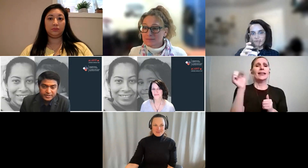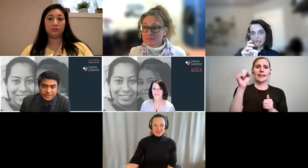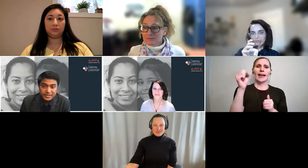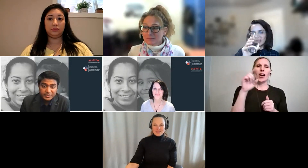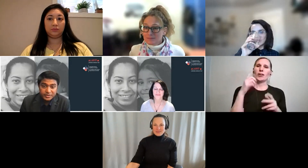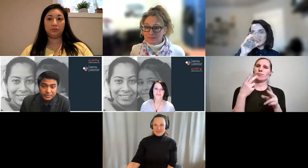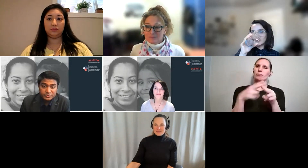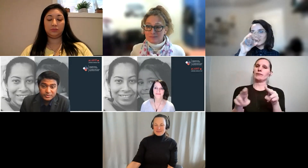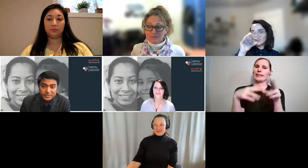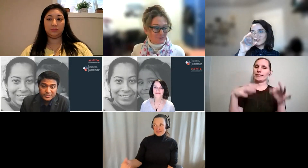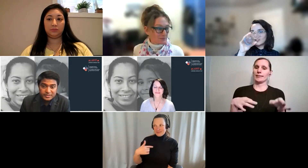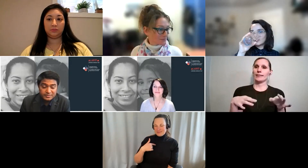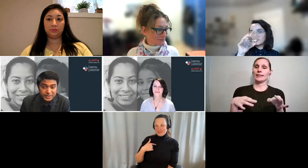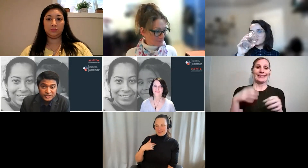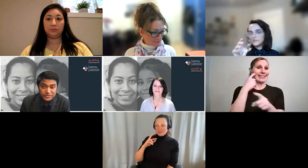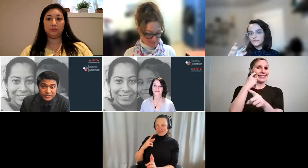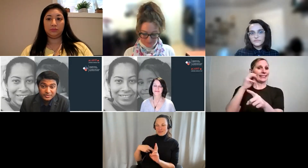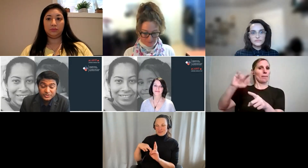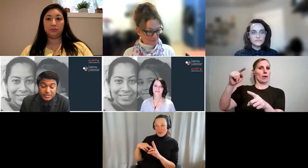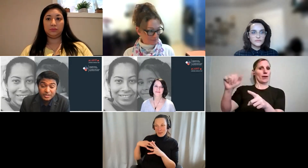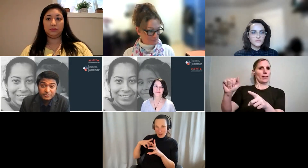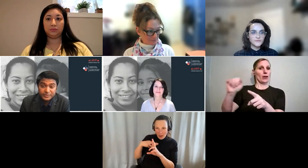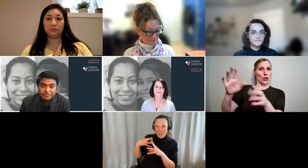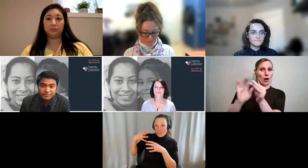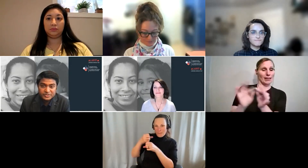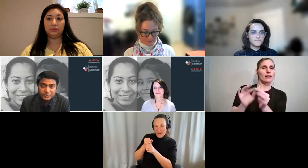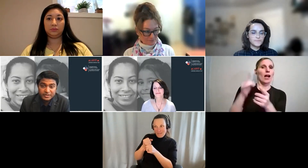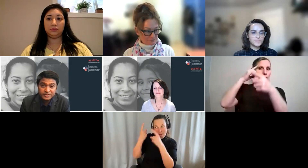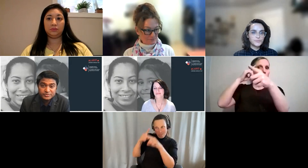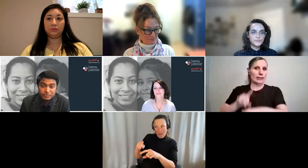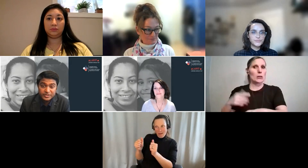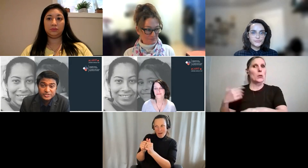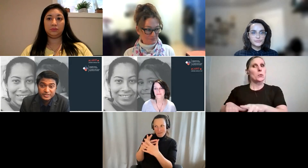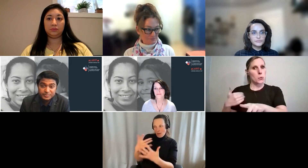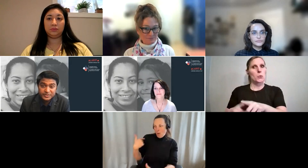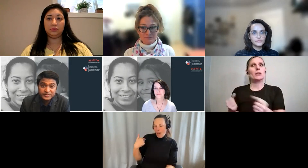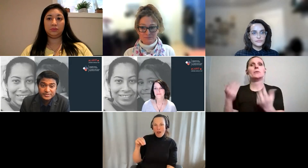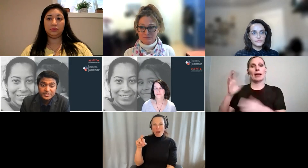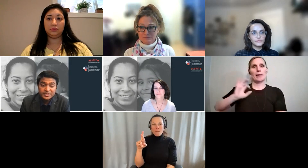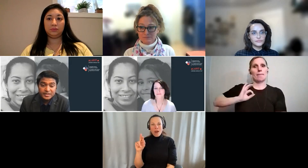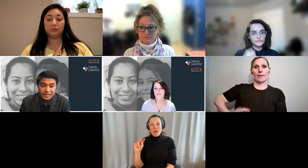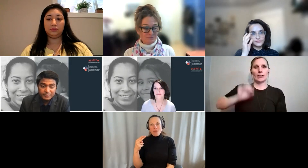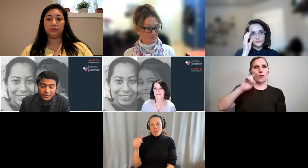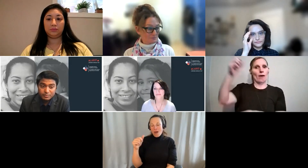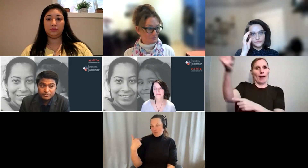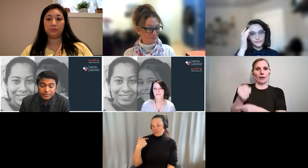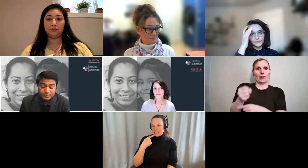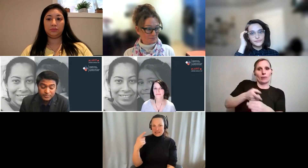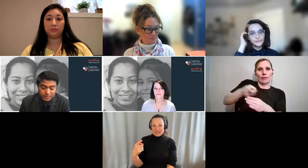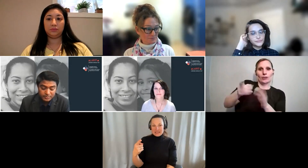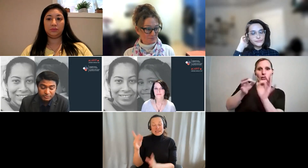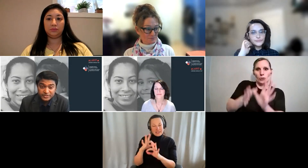Oui, je serai bref pour ça aussi. Je suis d'accord avec ce que Martha vient de mentionner. Donc, c'est très bon d'avoir accès à ces